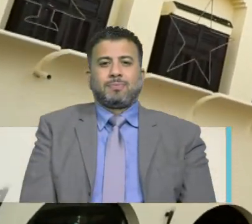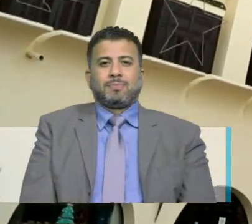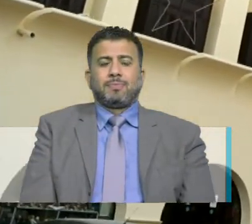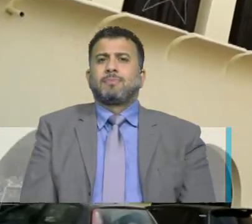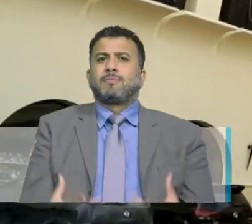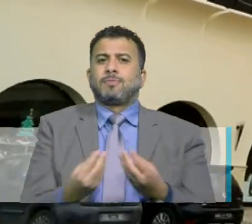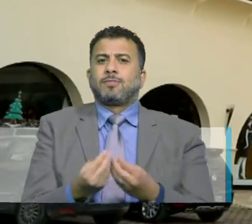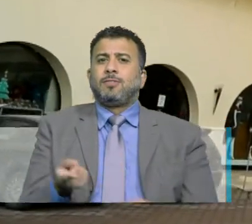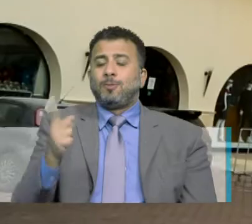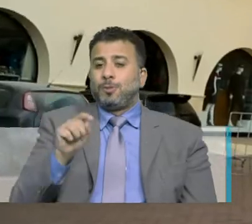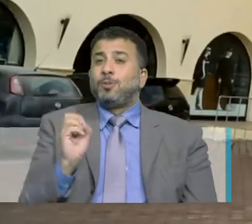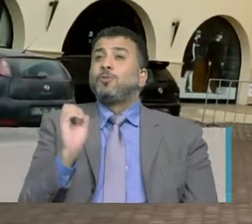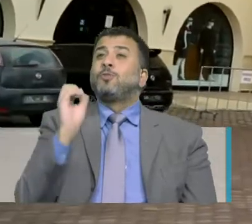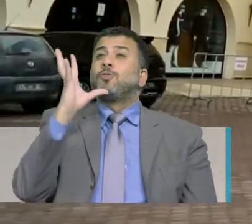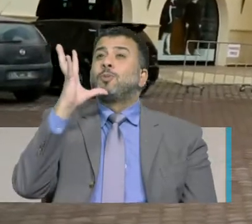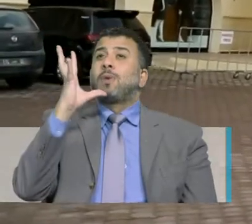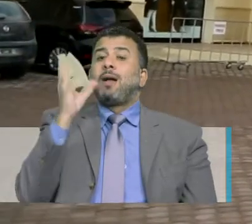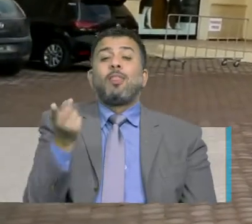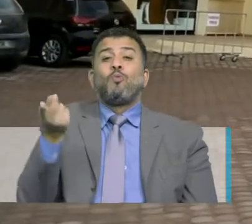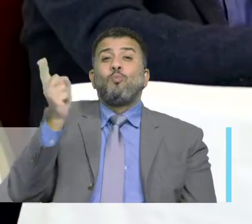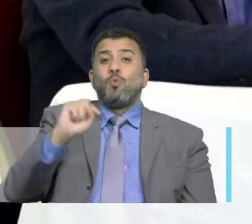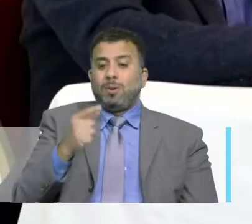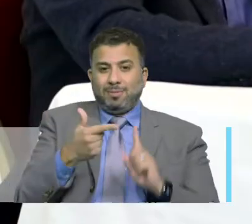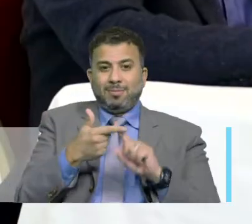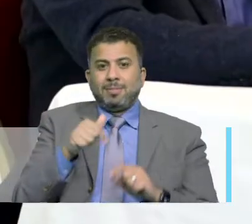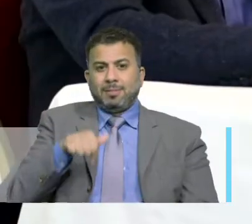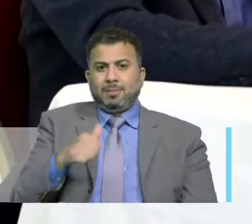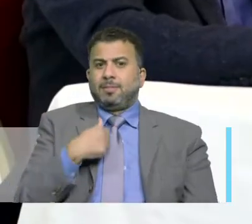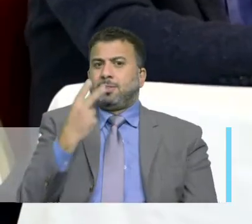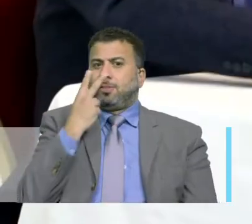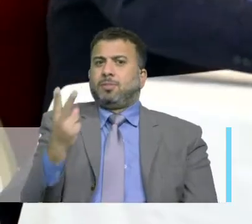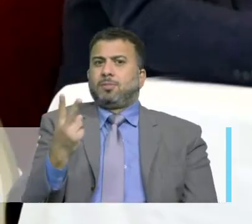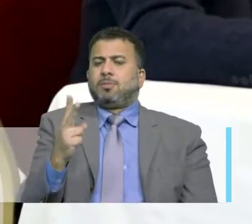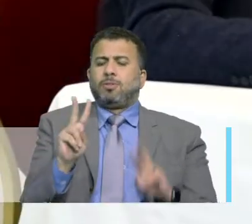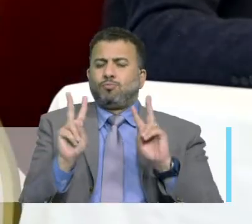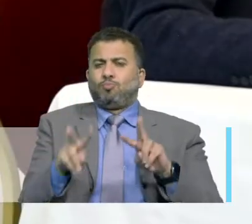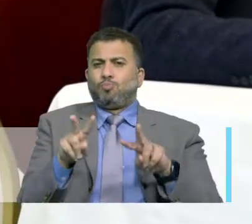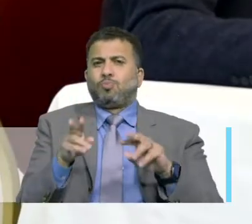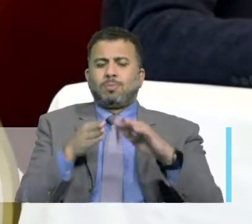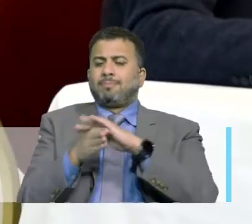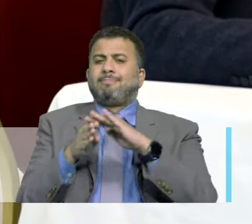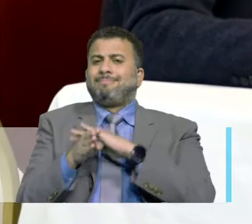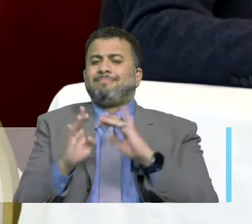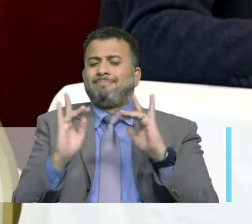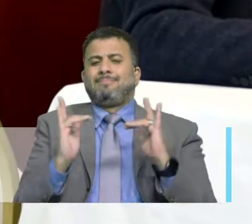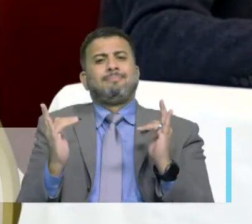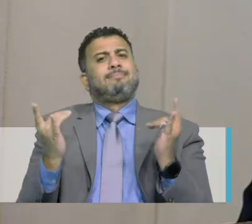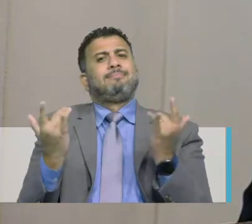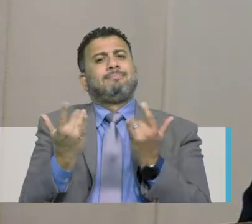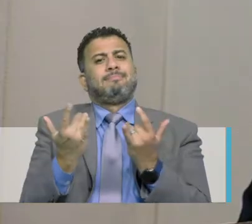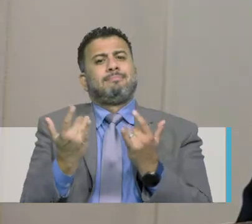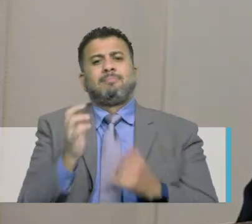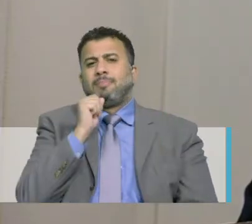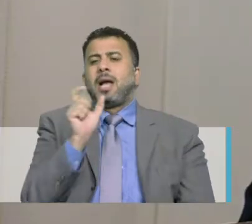فمع إشراقة شمس اليوم التالي ها نحن نشهد في القاعة نفسها هذه الجلسة النقدية